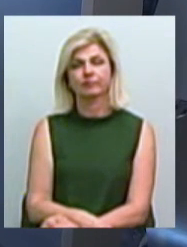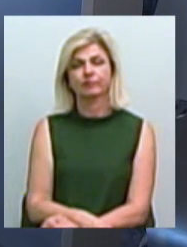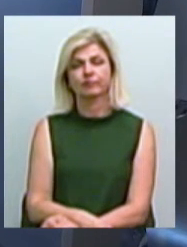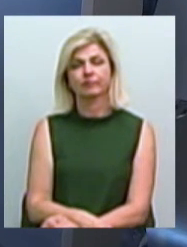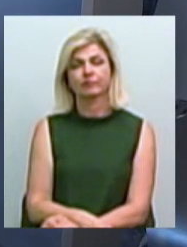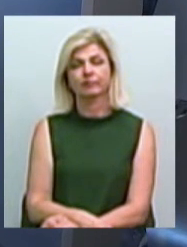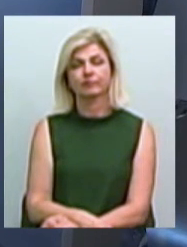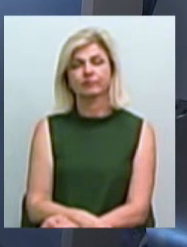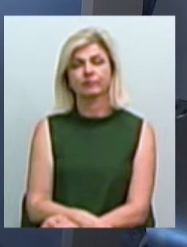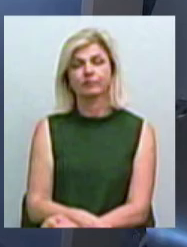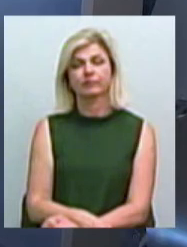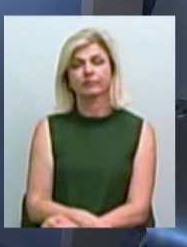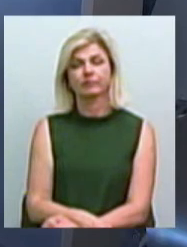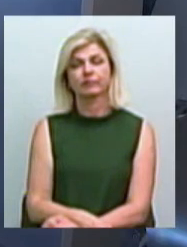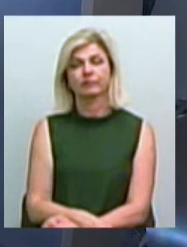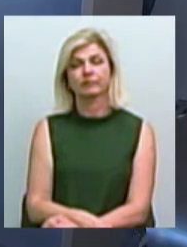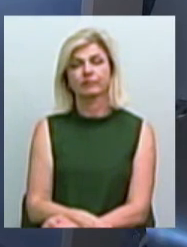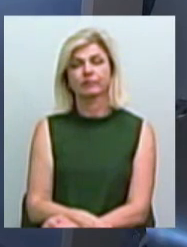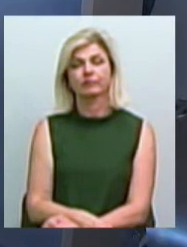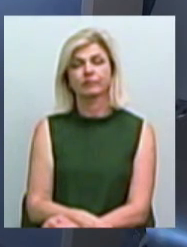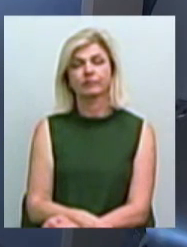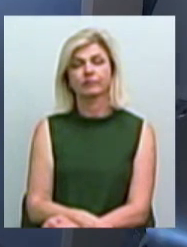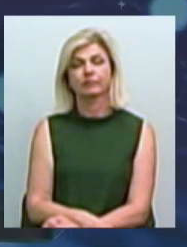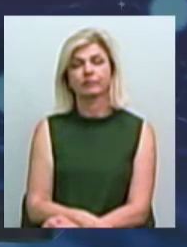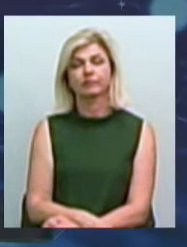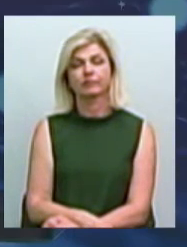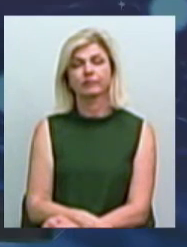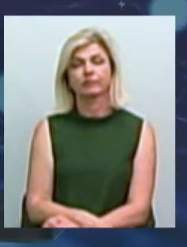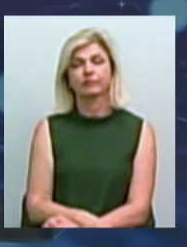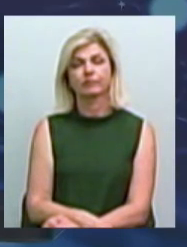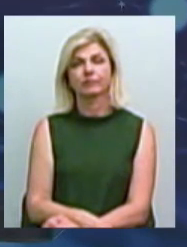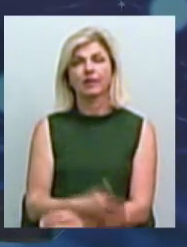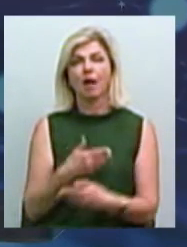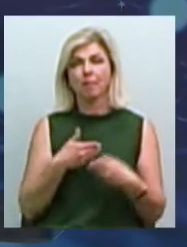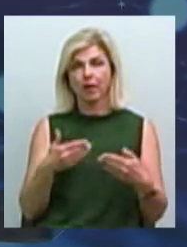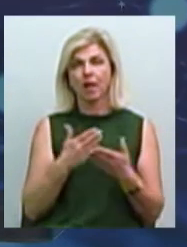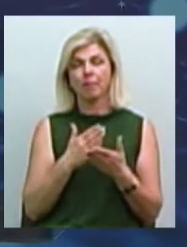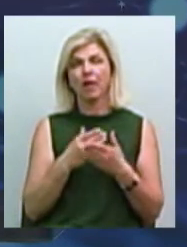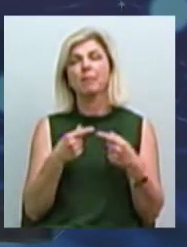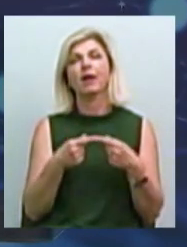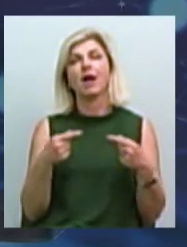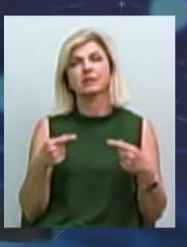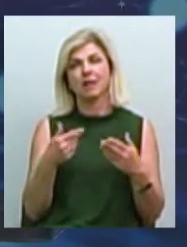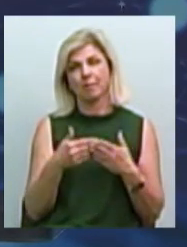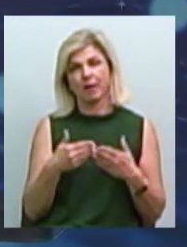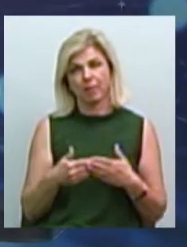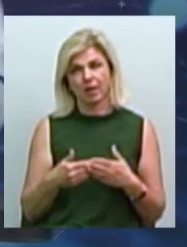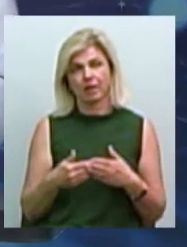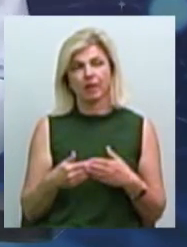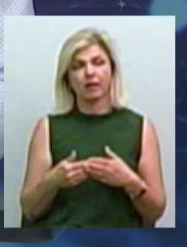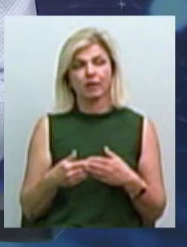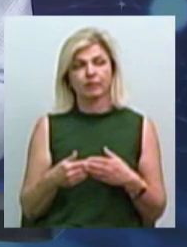на думку, так? Да, совершенно верно. Ну, от ми маємо... Разные примеры. Тут вы совершенно правы. Да? Мы имеем